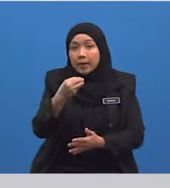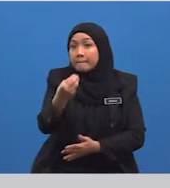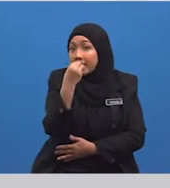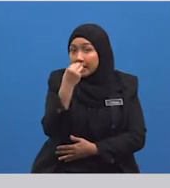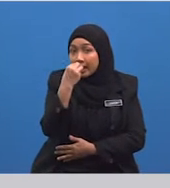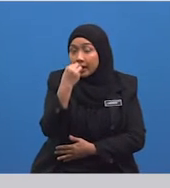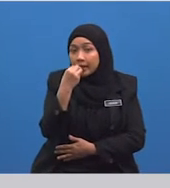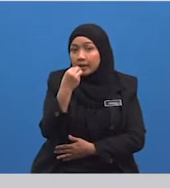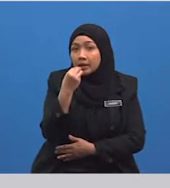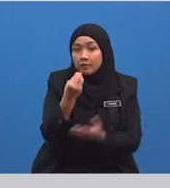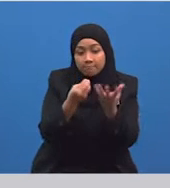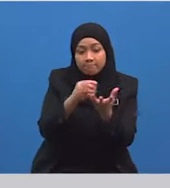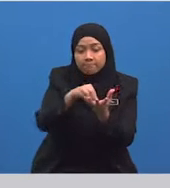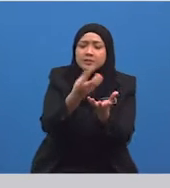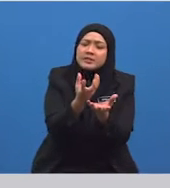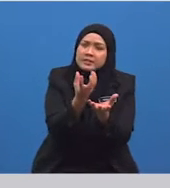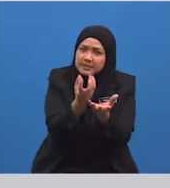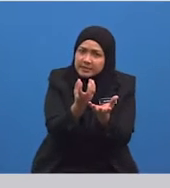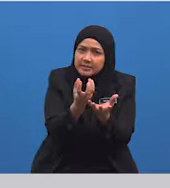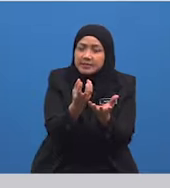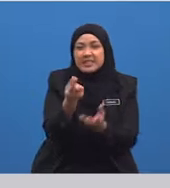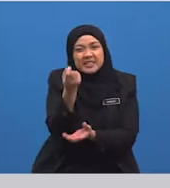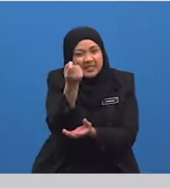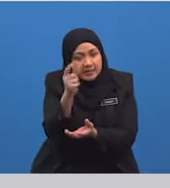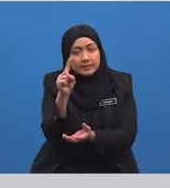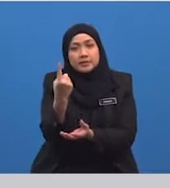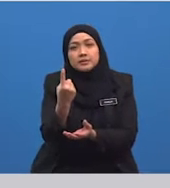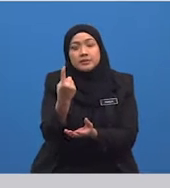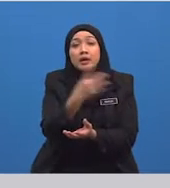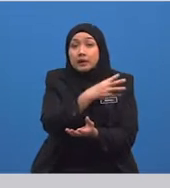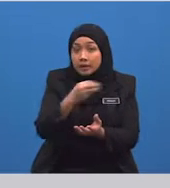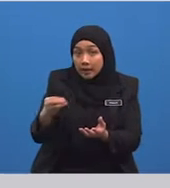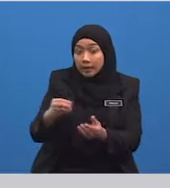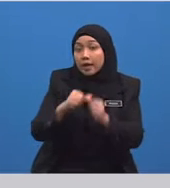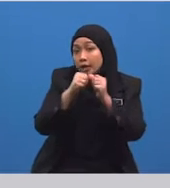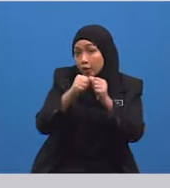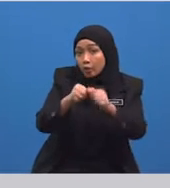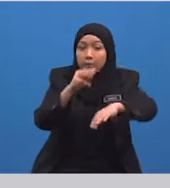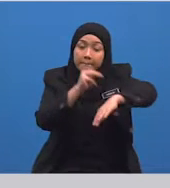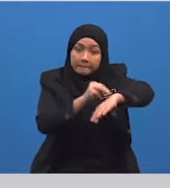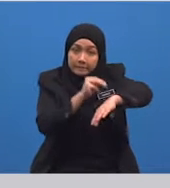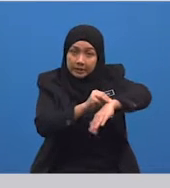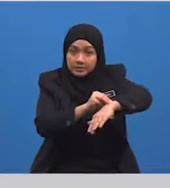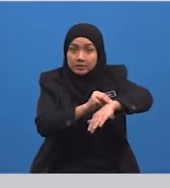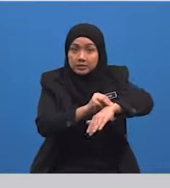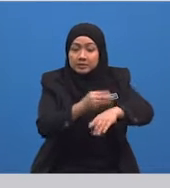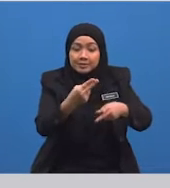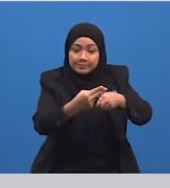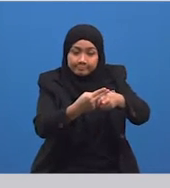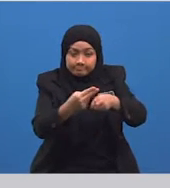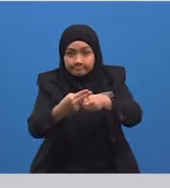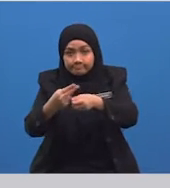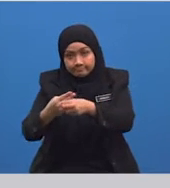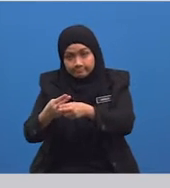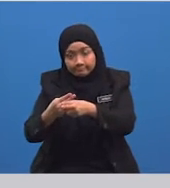kuantiti yang sedikit tapi dalam jangka waktu yang singkat. Ataupun dalam kata